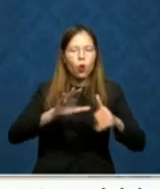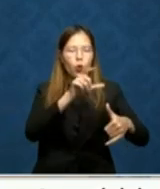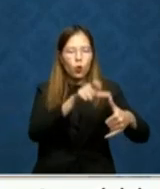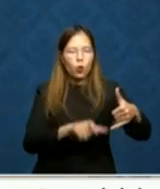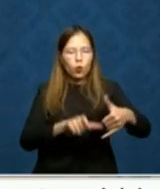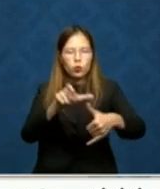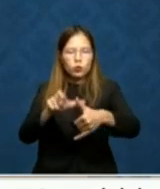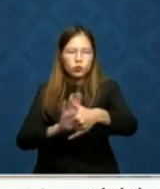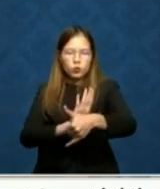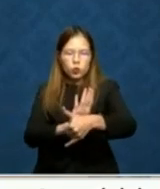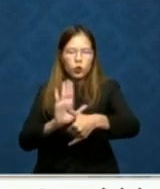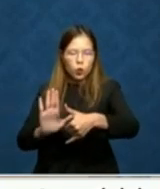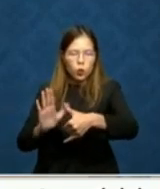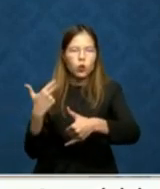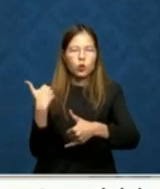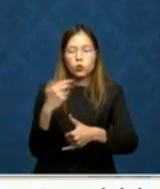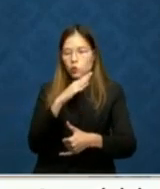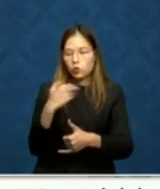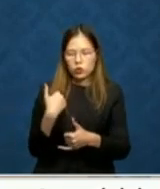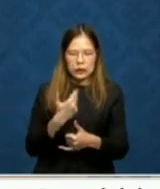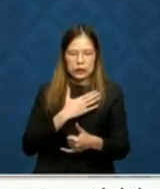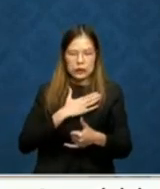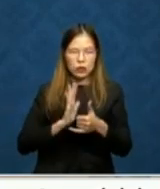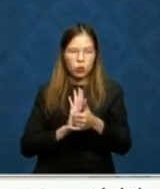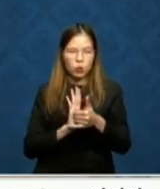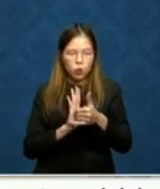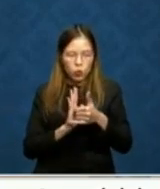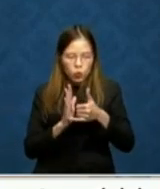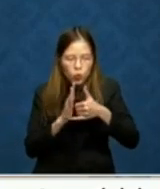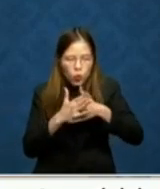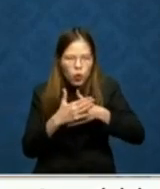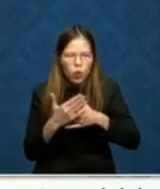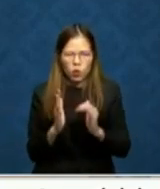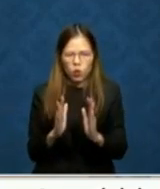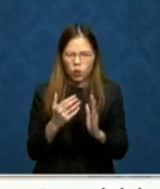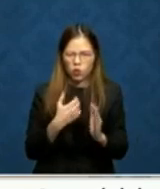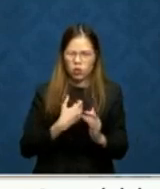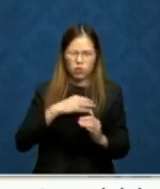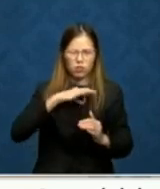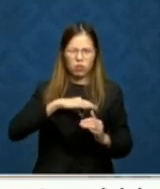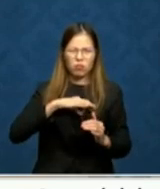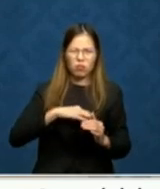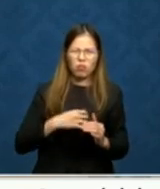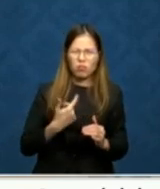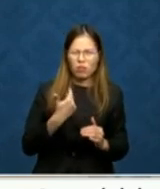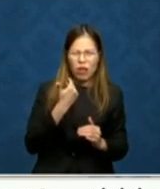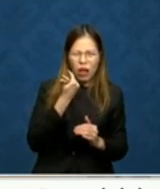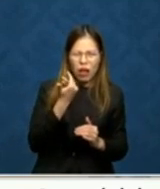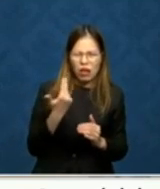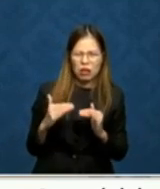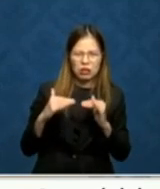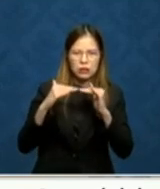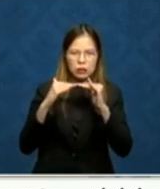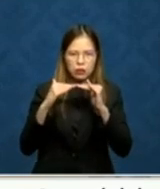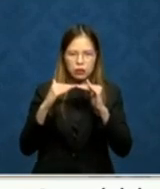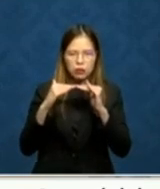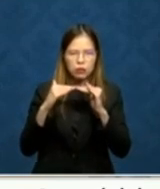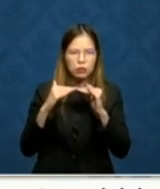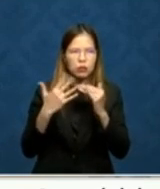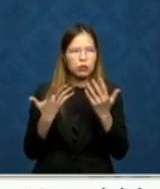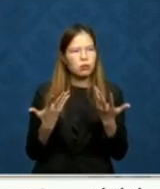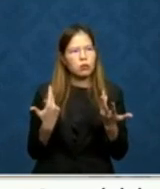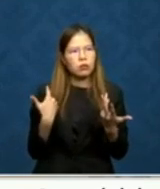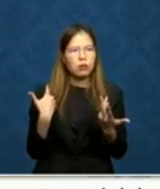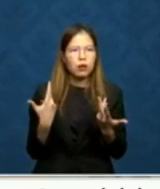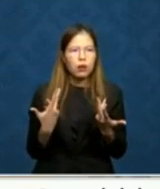และเมื่อไหร่ก็ตามค่ะที่เราถูกคนทำให้รู้สึกเสียสิทธิและเสรีภาพนั่นเท่